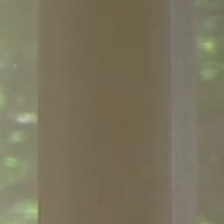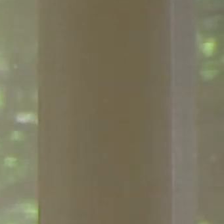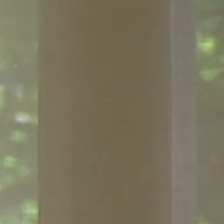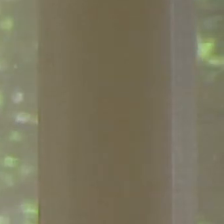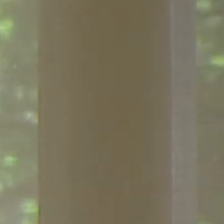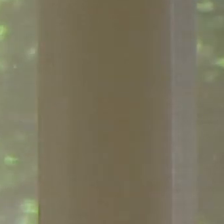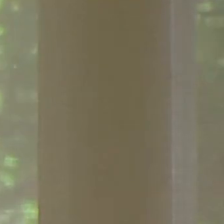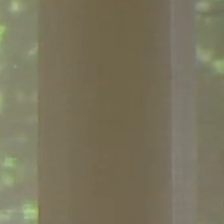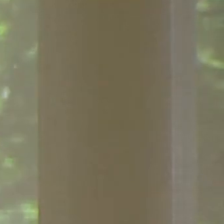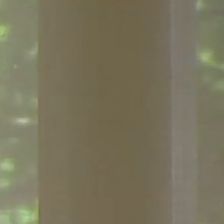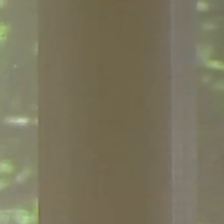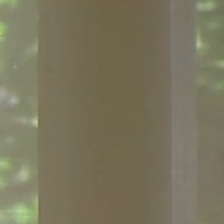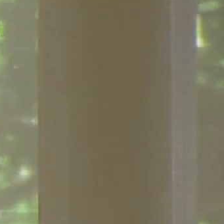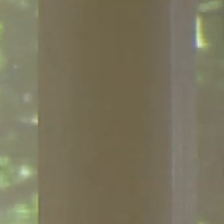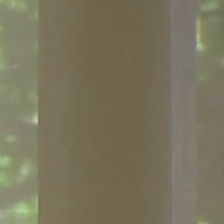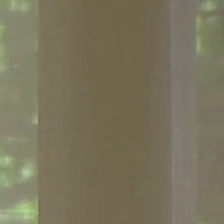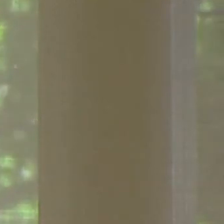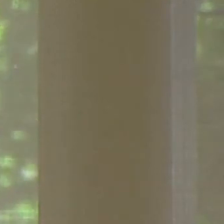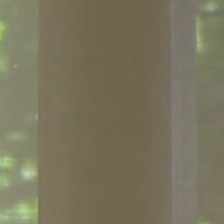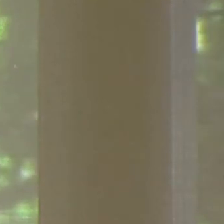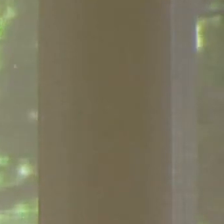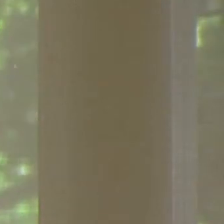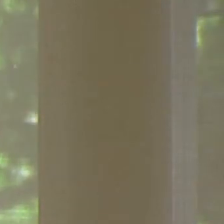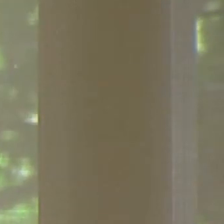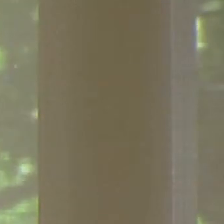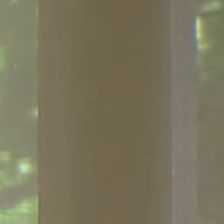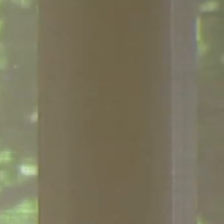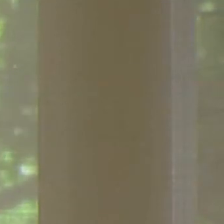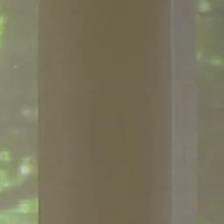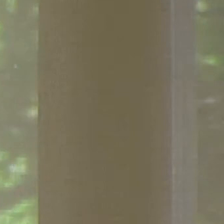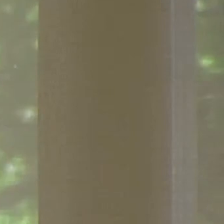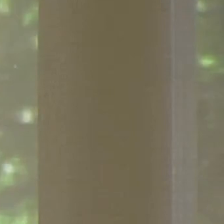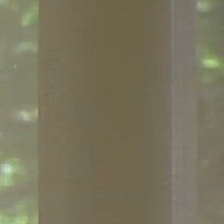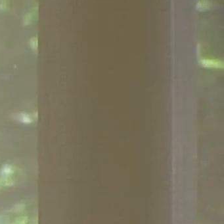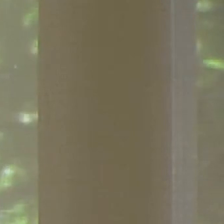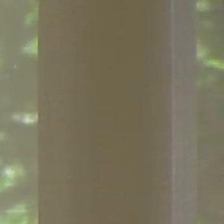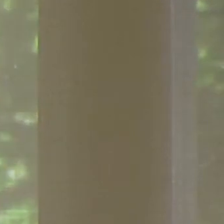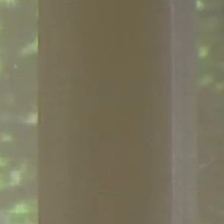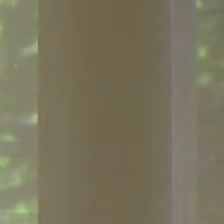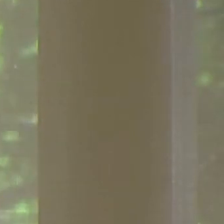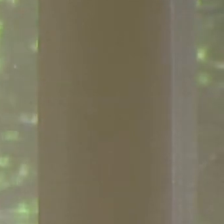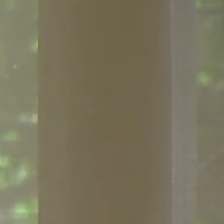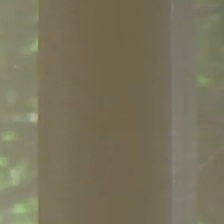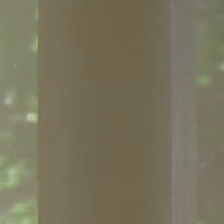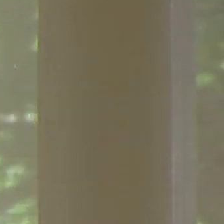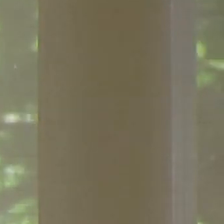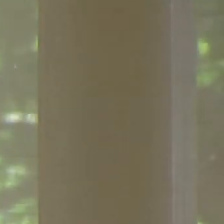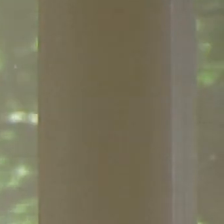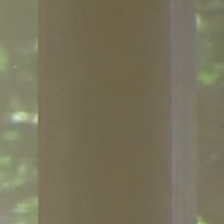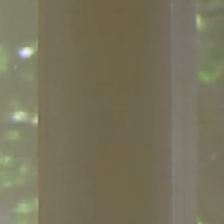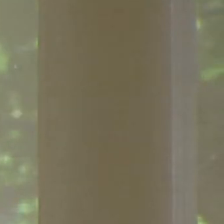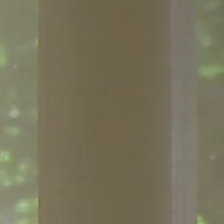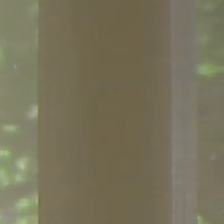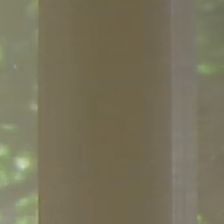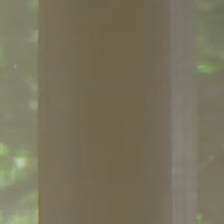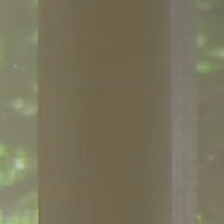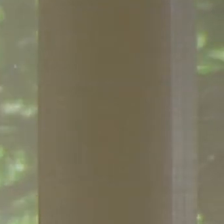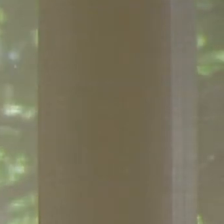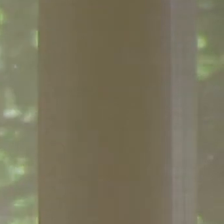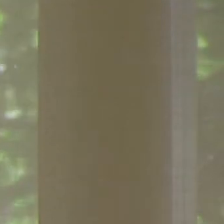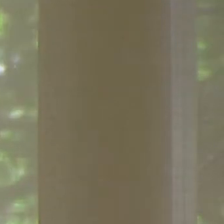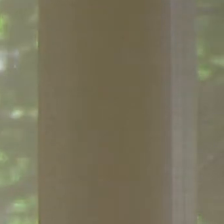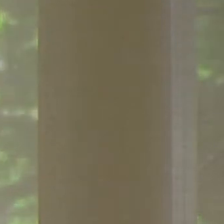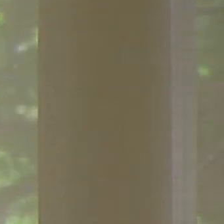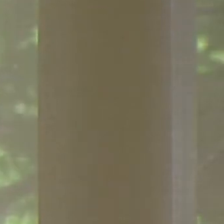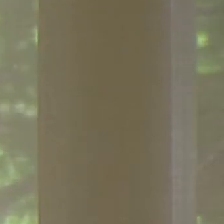000 dollars, soit un bâtiment d'élevage à l'École d'agriculture biologique sur la rue Bernier, donc à l'Institut national